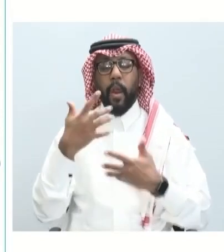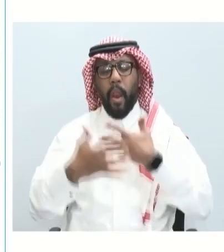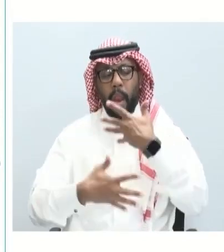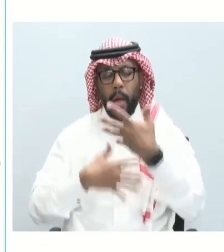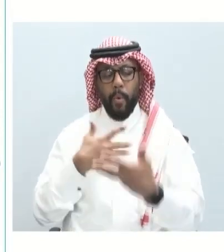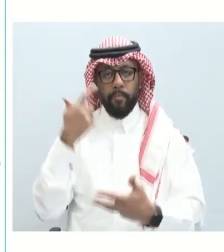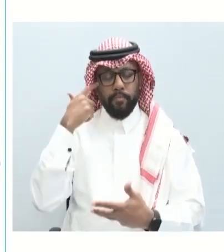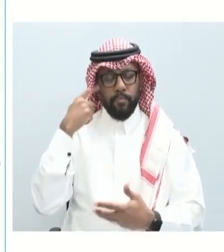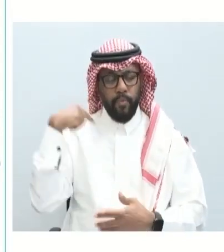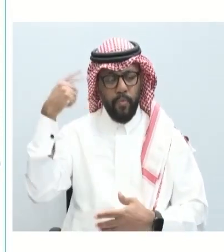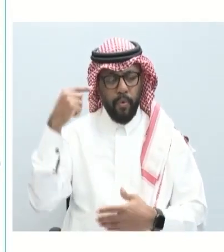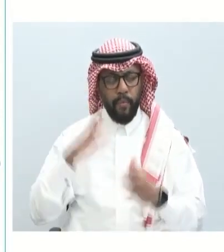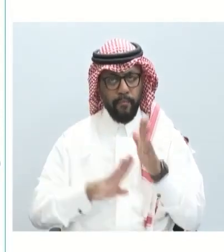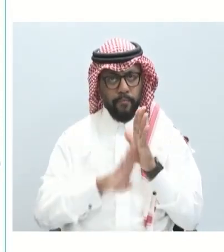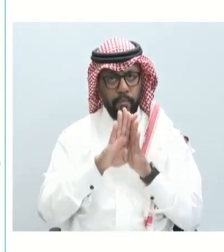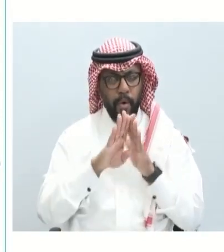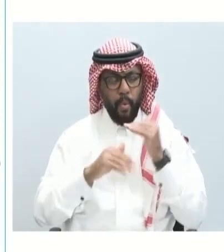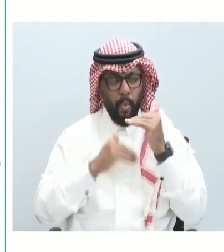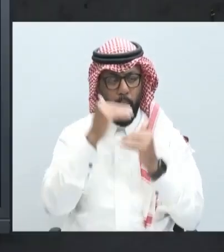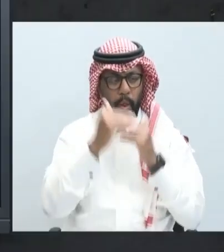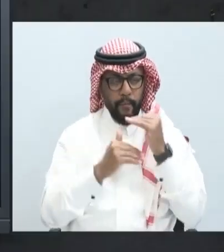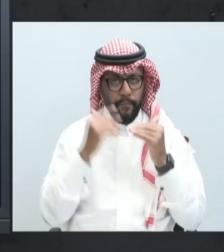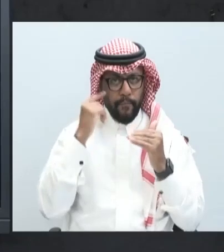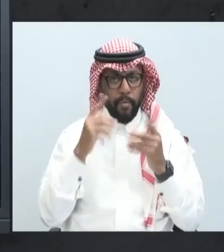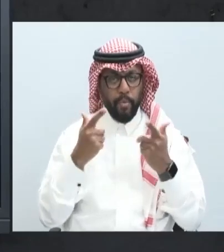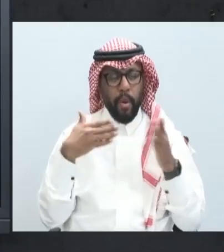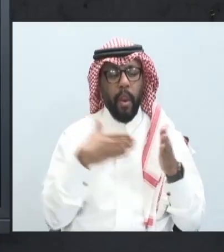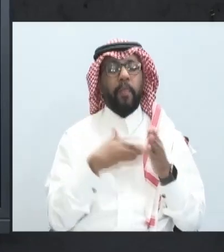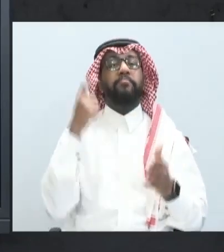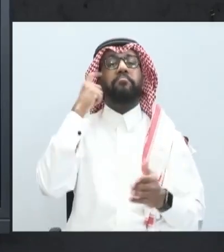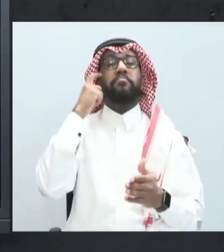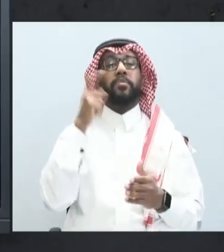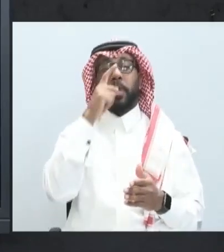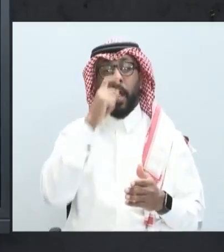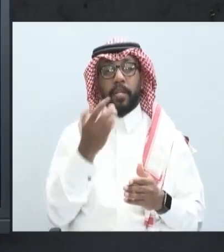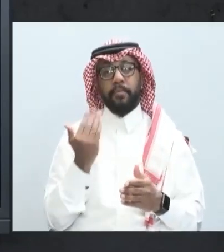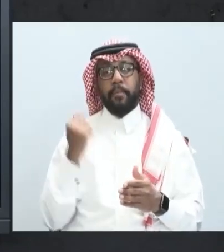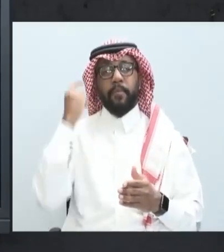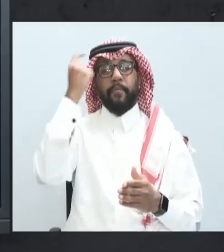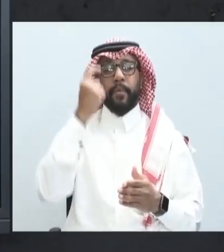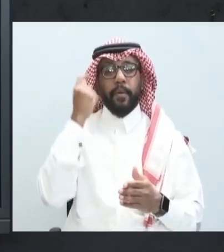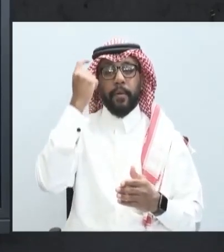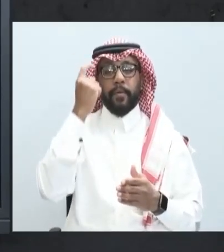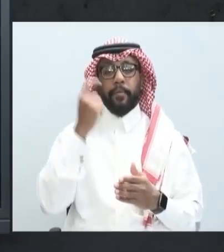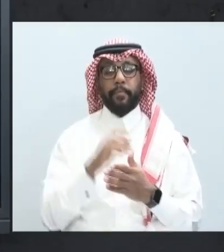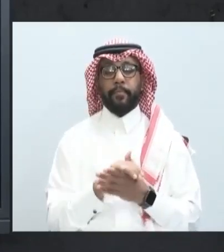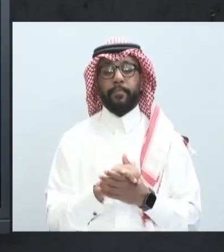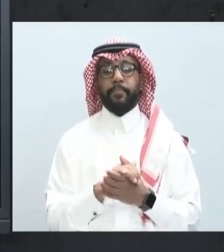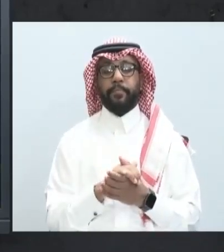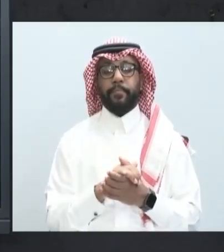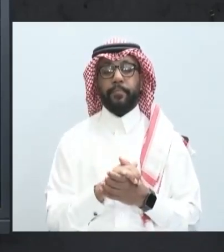ان نفكر قليلا قبل ان نذكر الاجابه اذا لدينا